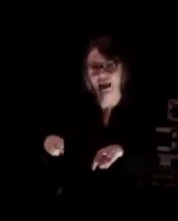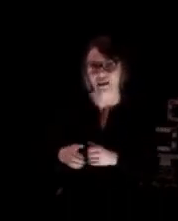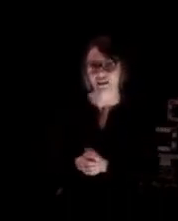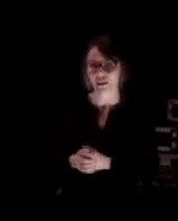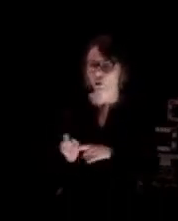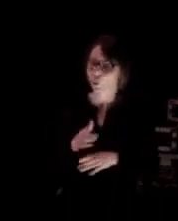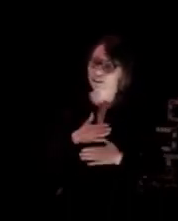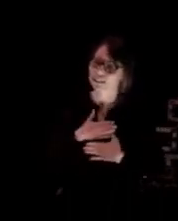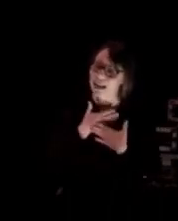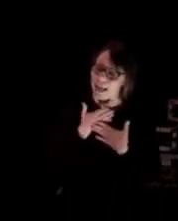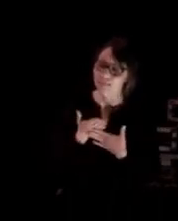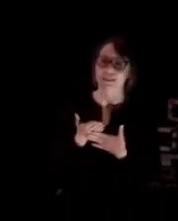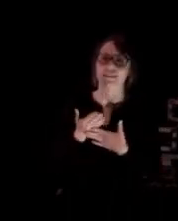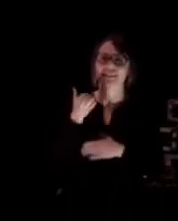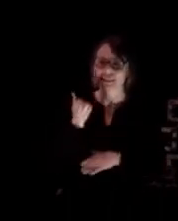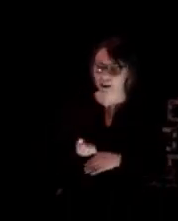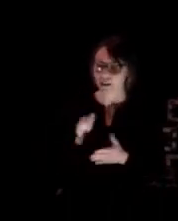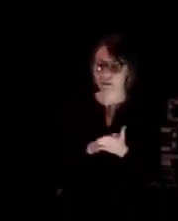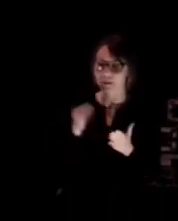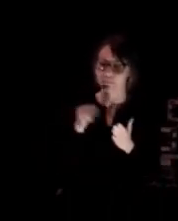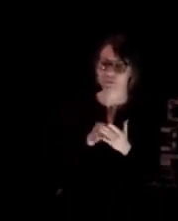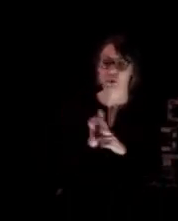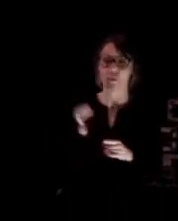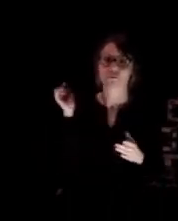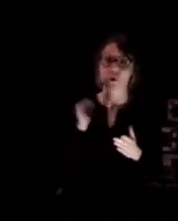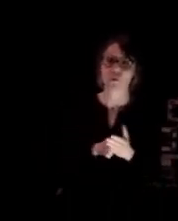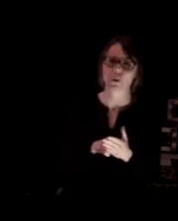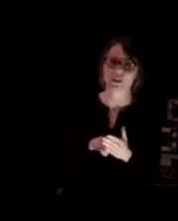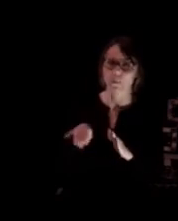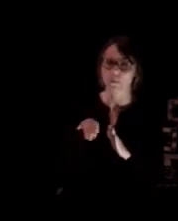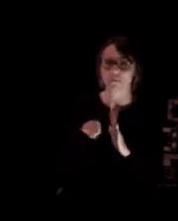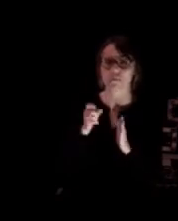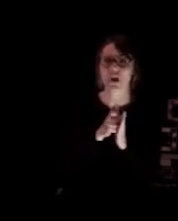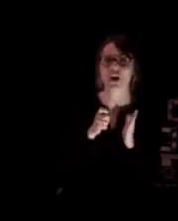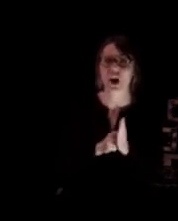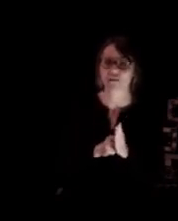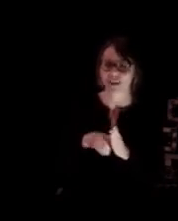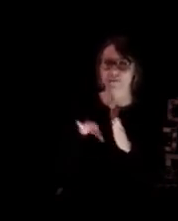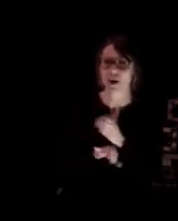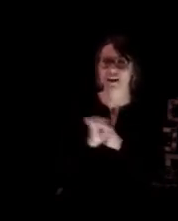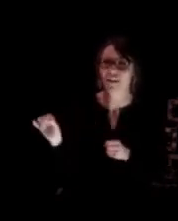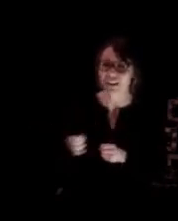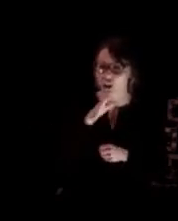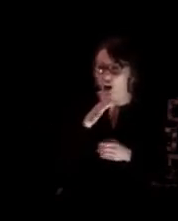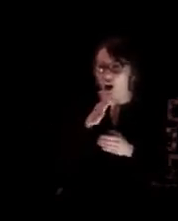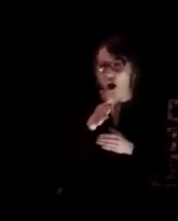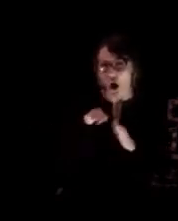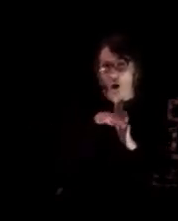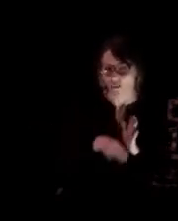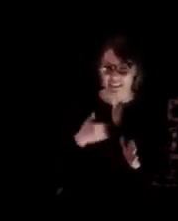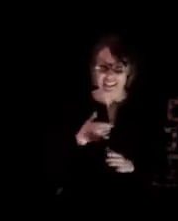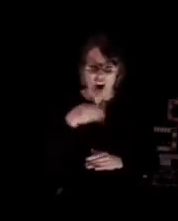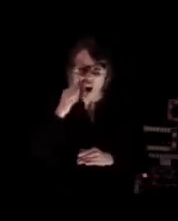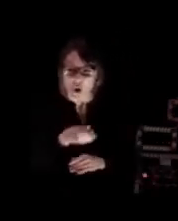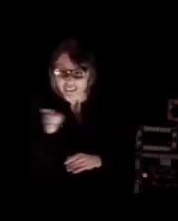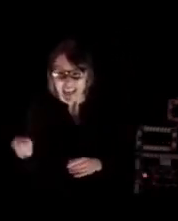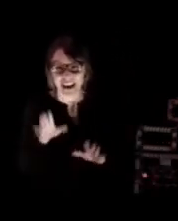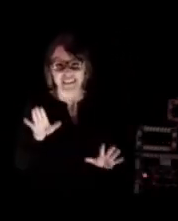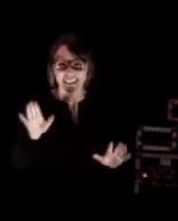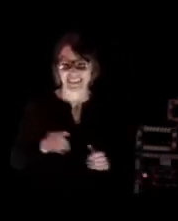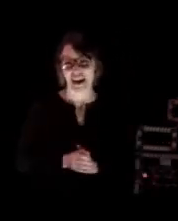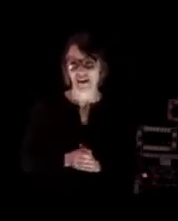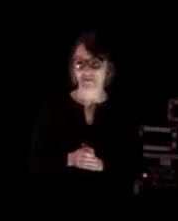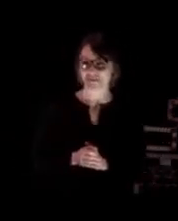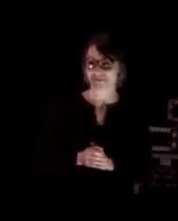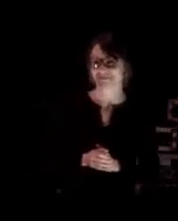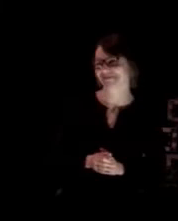Så kjærlighet skal stå som formålsparagraf i barnevernsloven. Det kan jeg love deg. Skulle jeg til å si. Nei, vet du. Fra oss